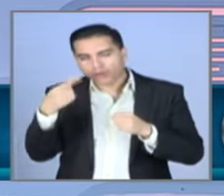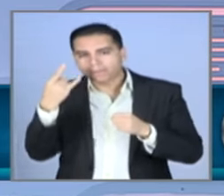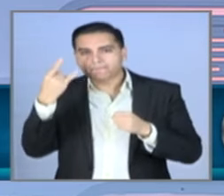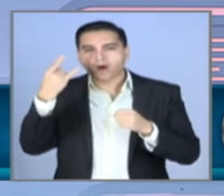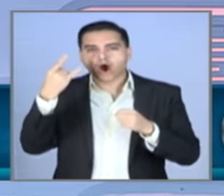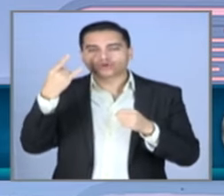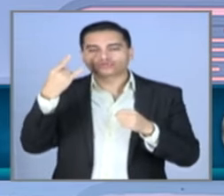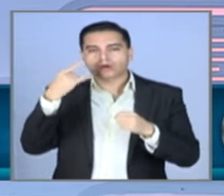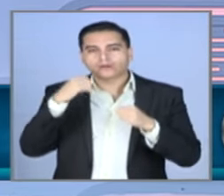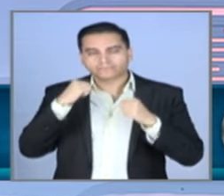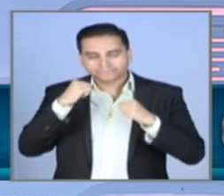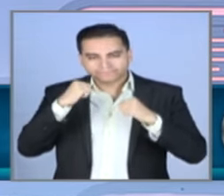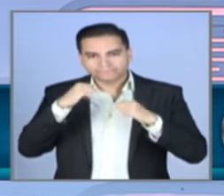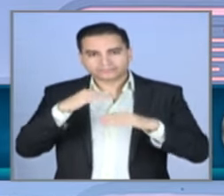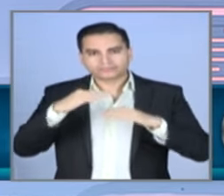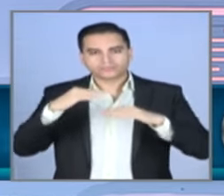6.2 ريختر.